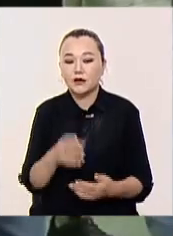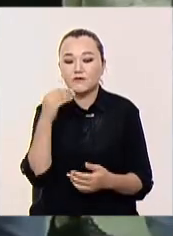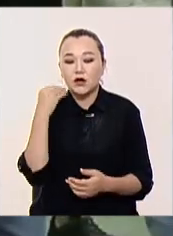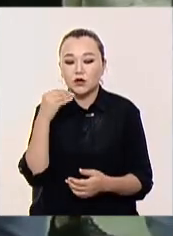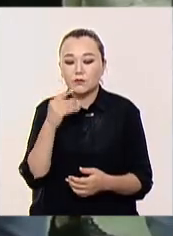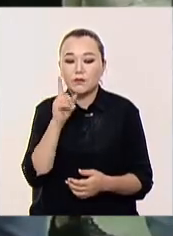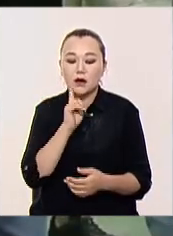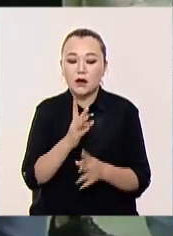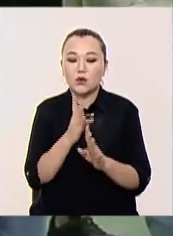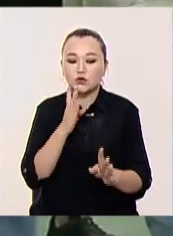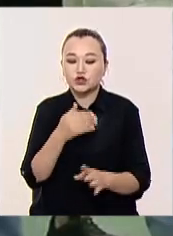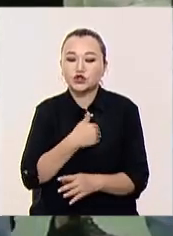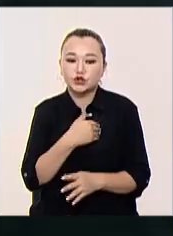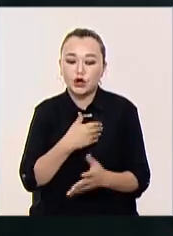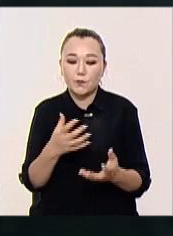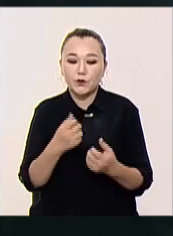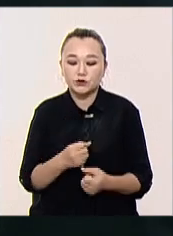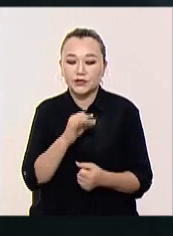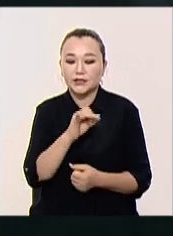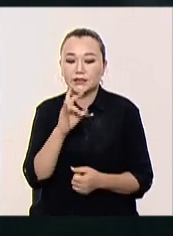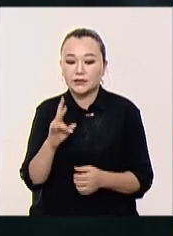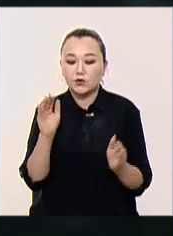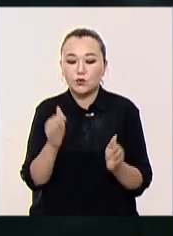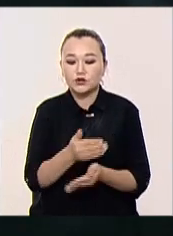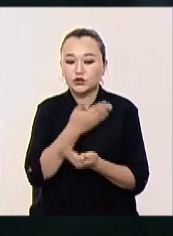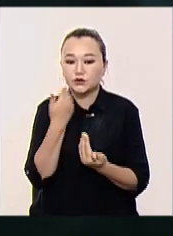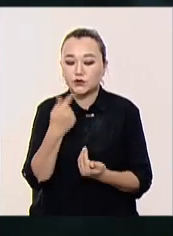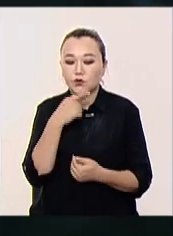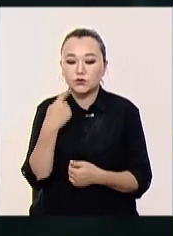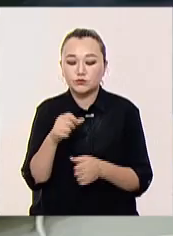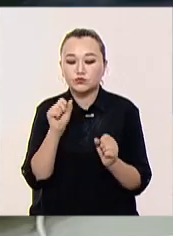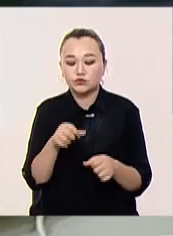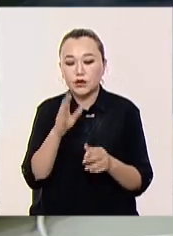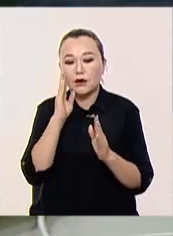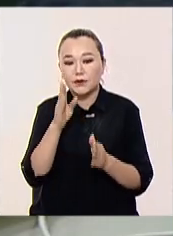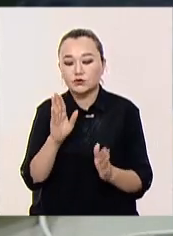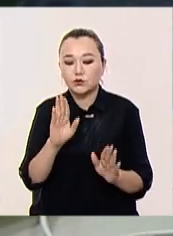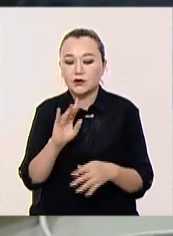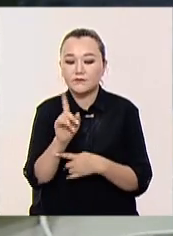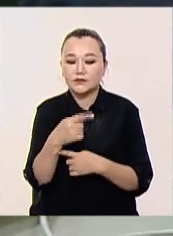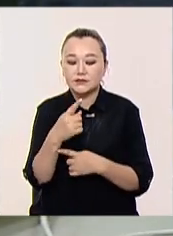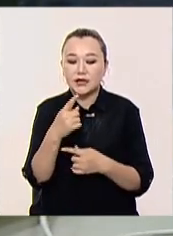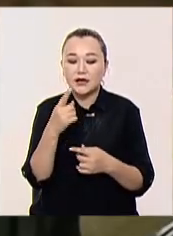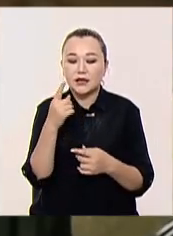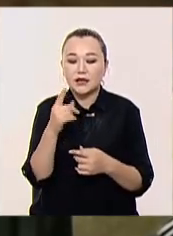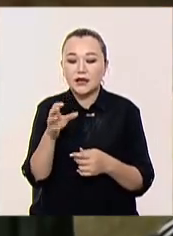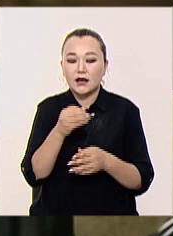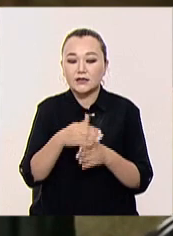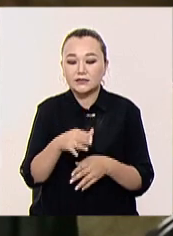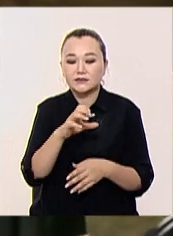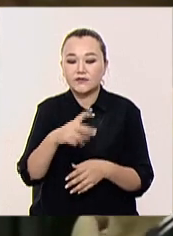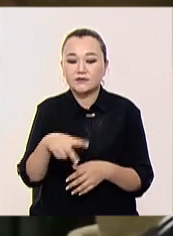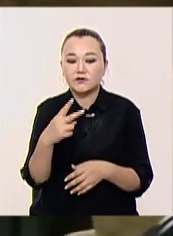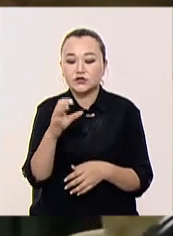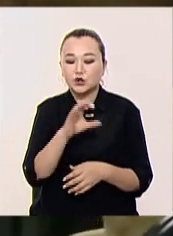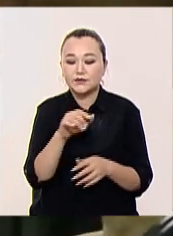Актобе пока очередей из желающих получить ИИН не уменьшается. Россияне могут обратиться лишь в единственное отделение. С 22